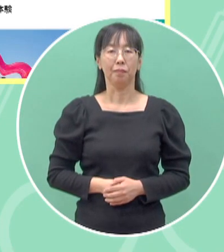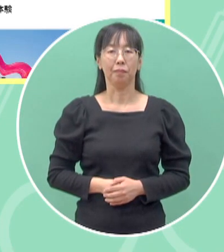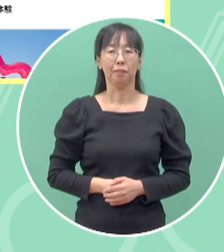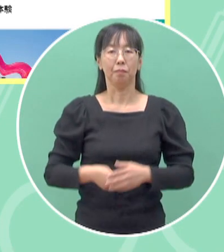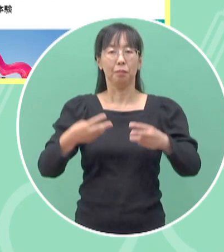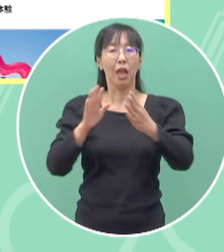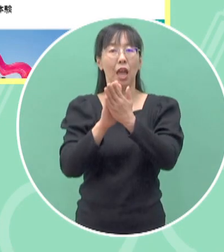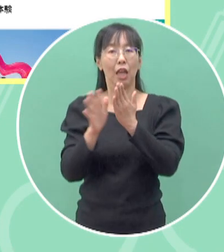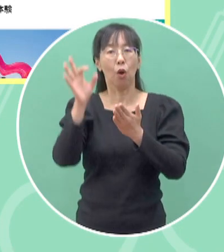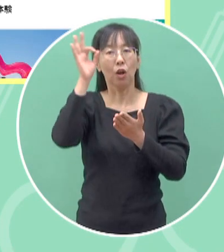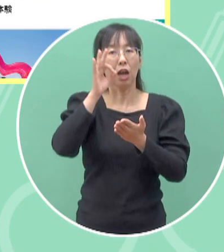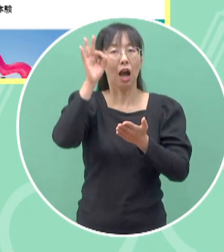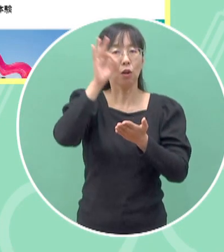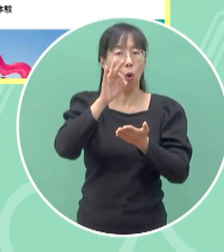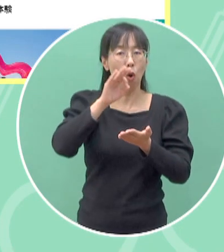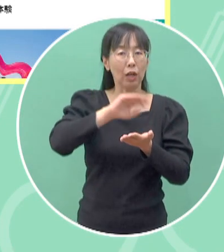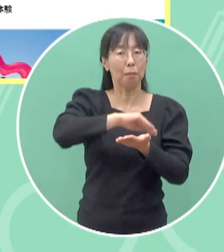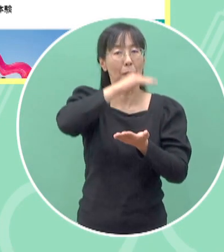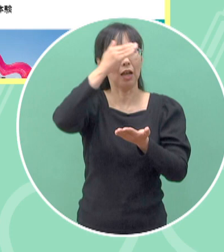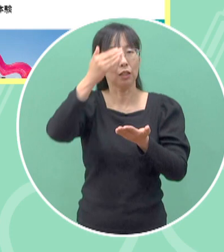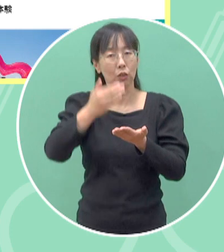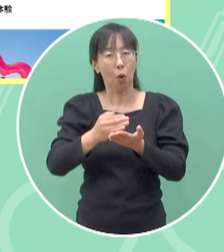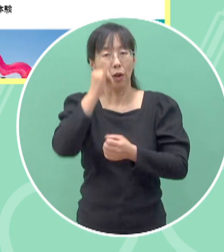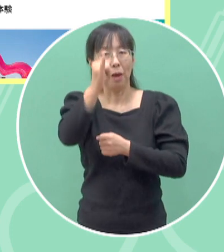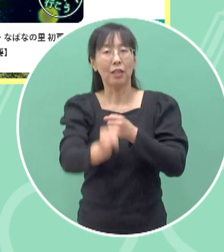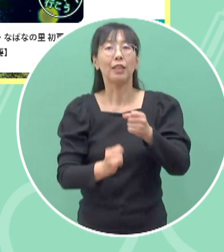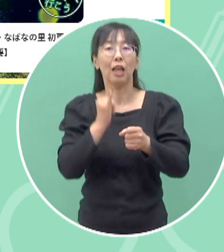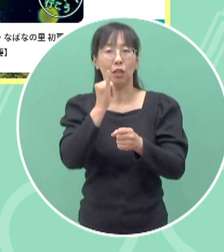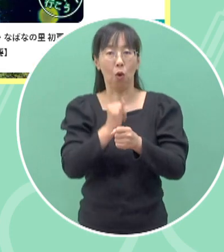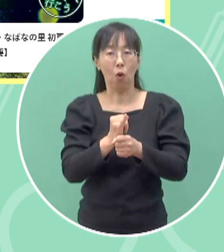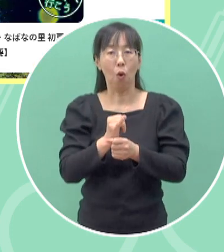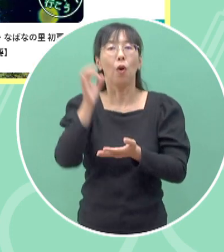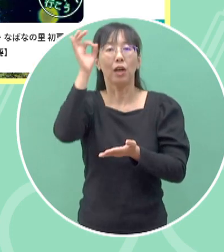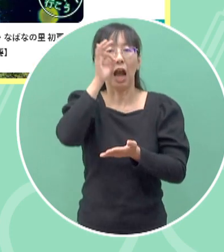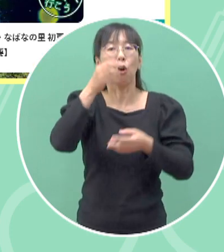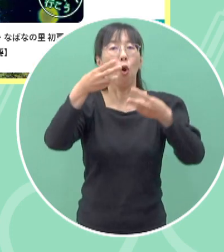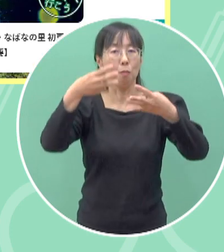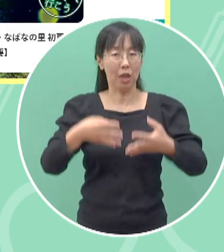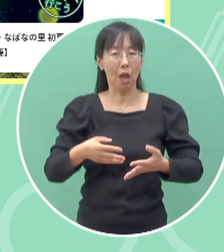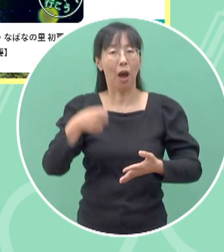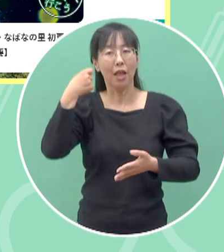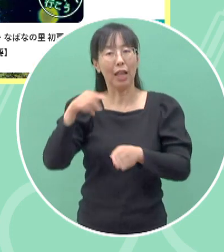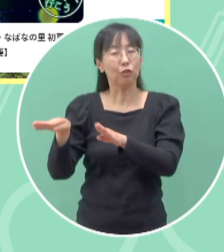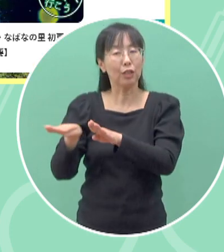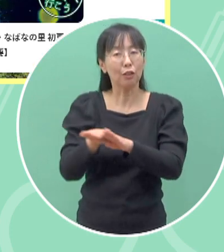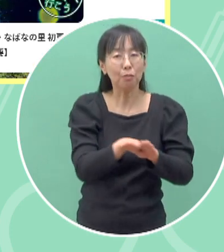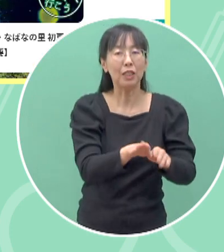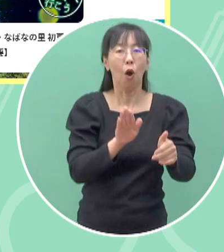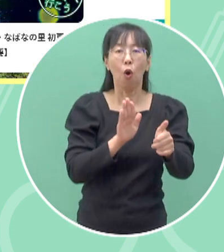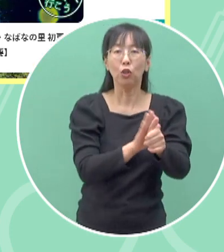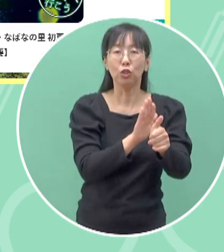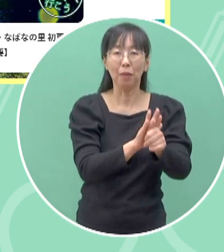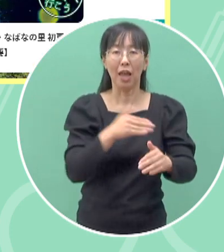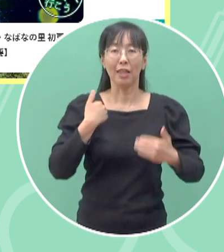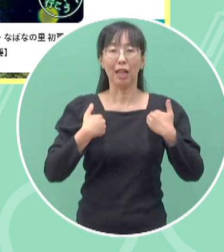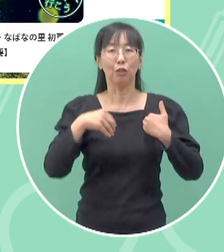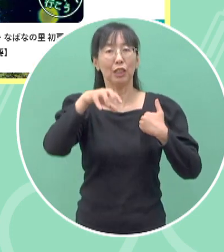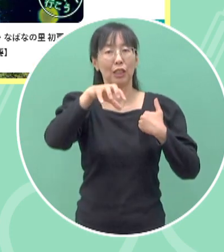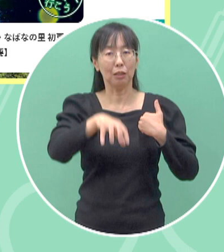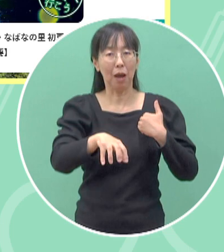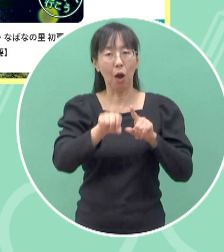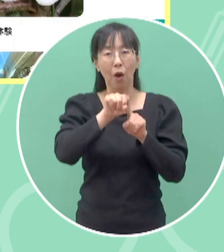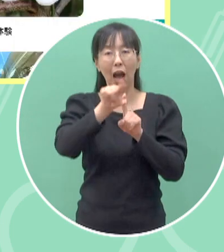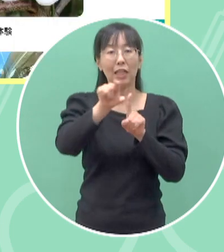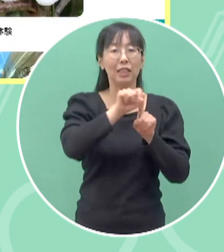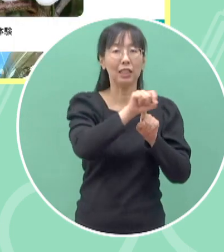三重県の観光情報が満載のウェブサイト観光三重では、夏休みにおすすめの楽しいお出かけ情報を発